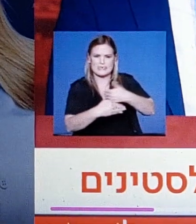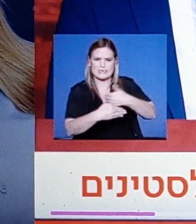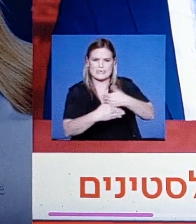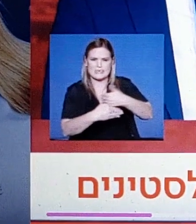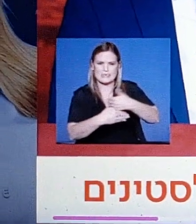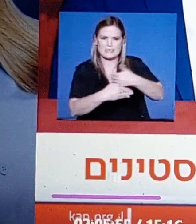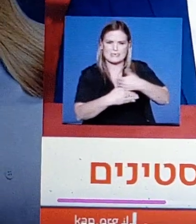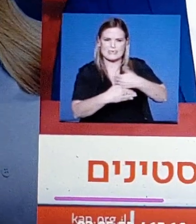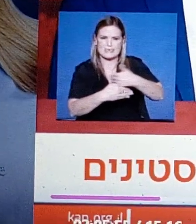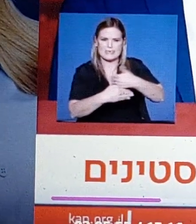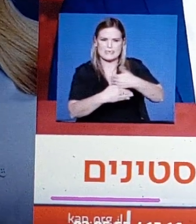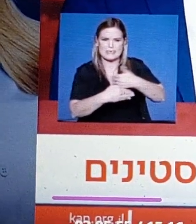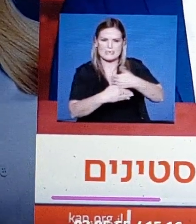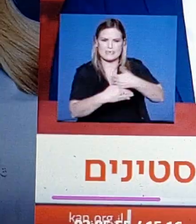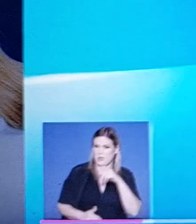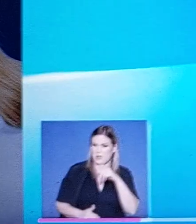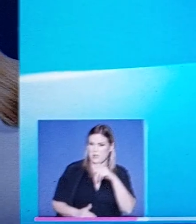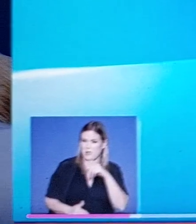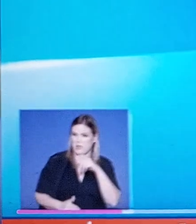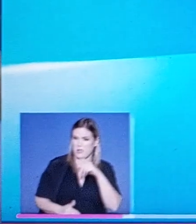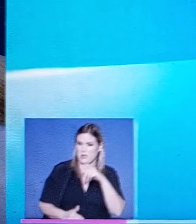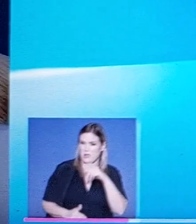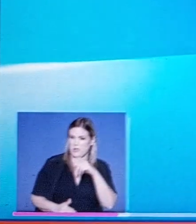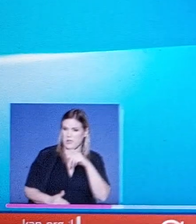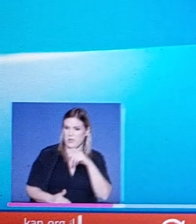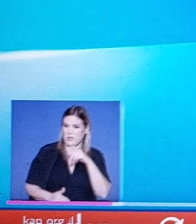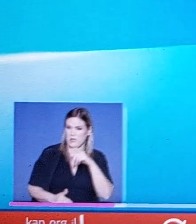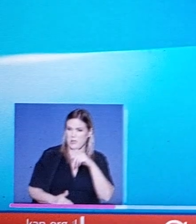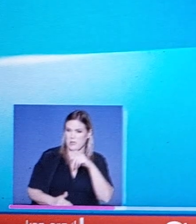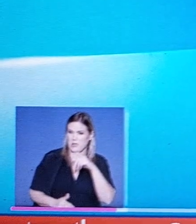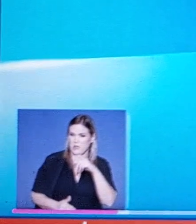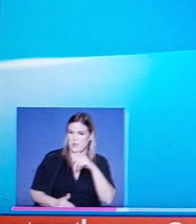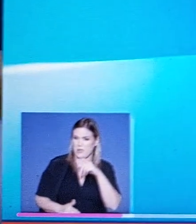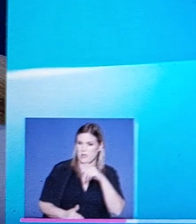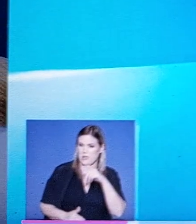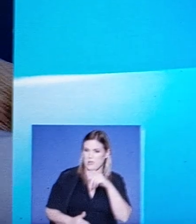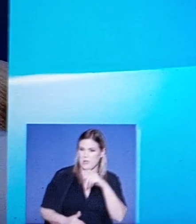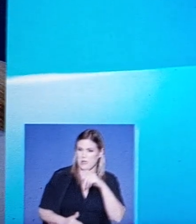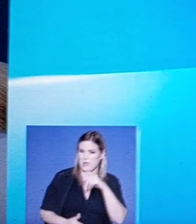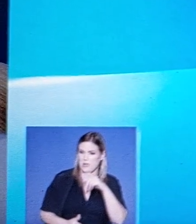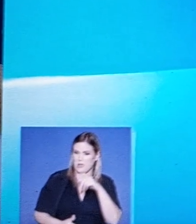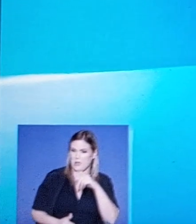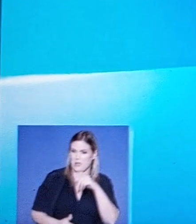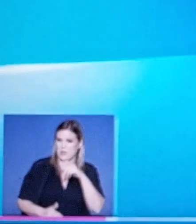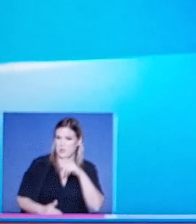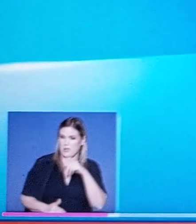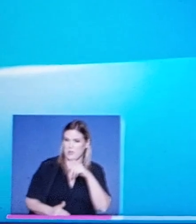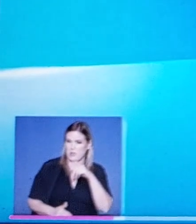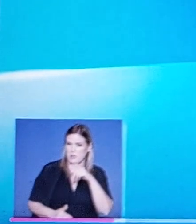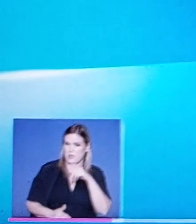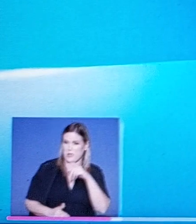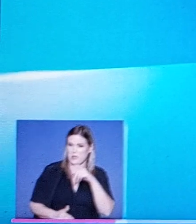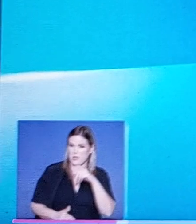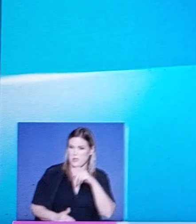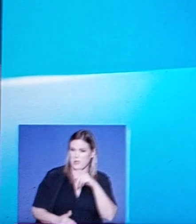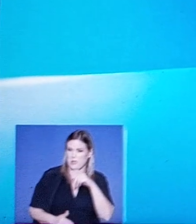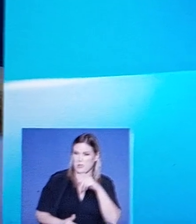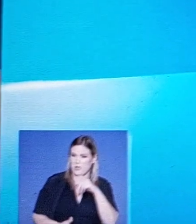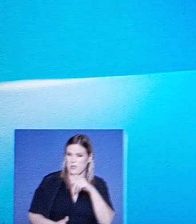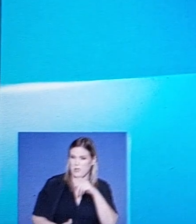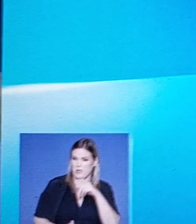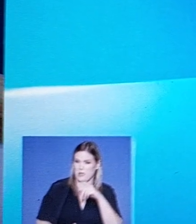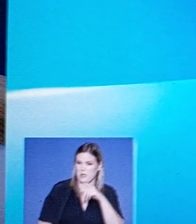connue du grand public français. Et donc, vous voyez ici, une citation de Netanyahou. Netanyahou